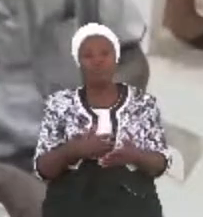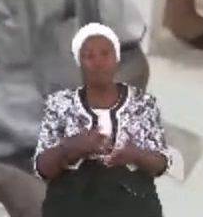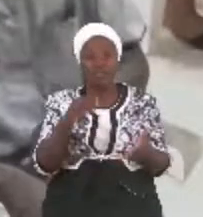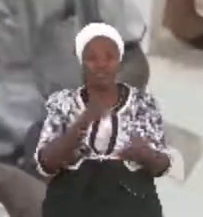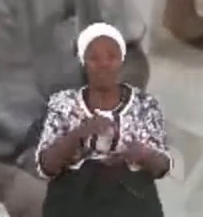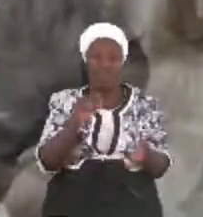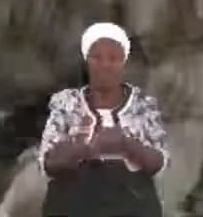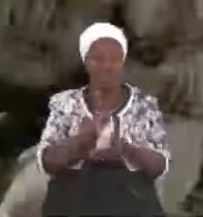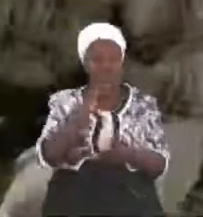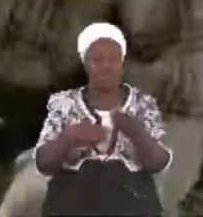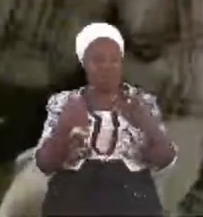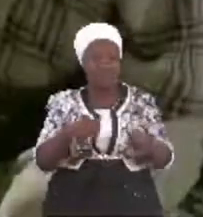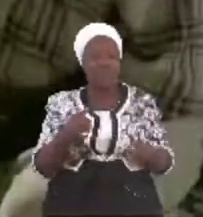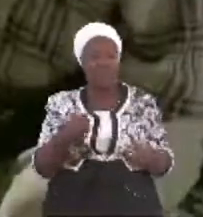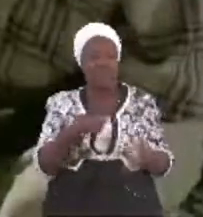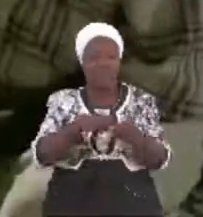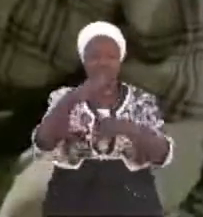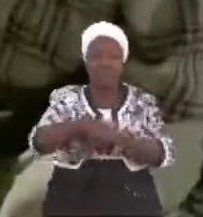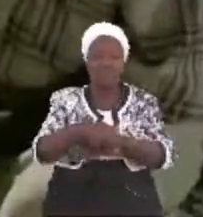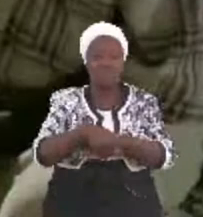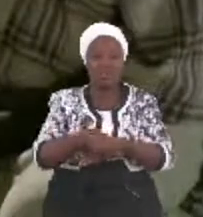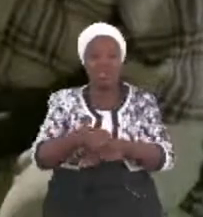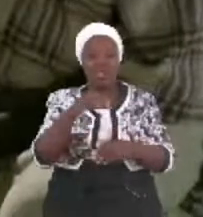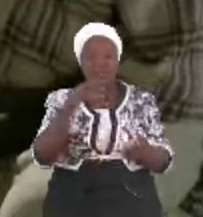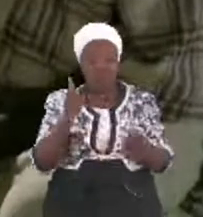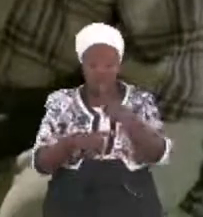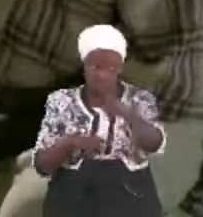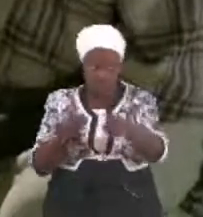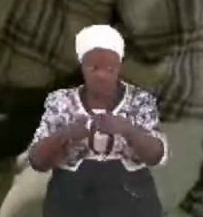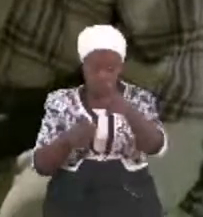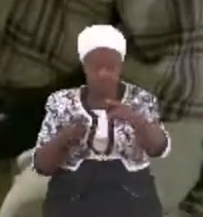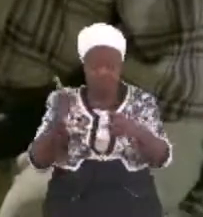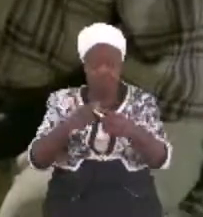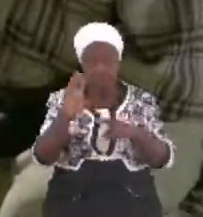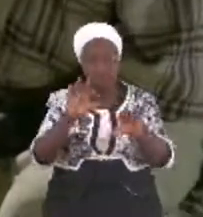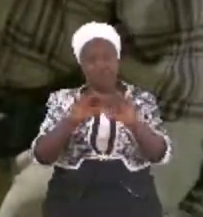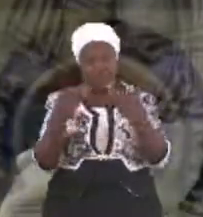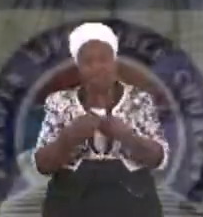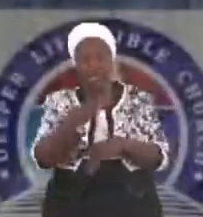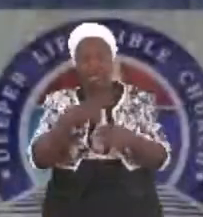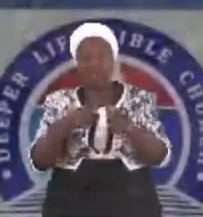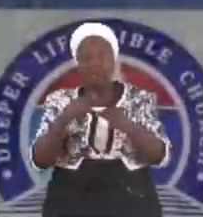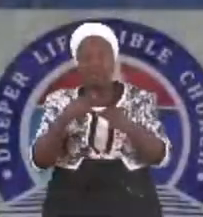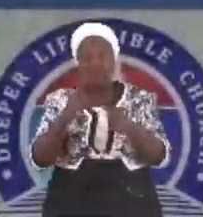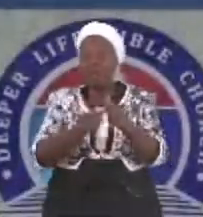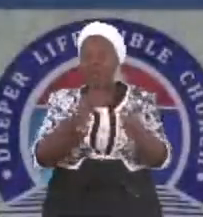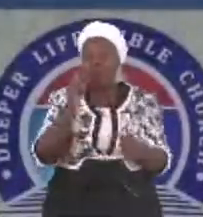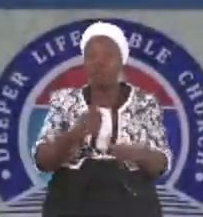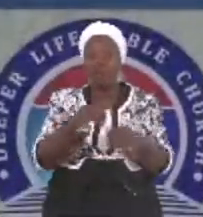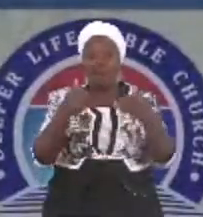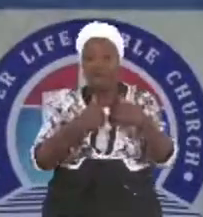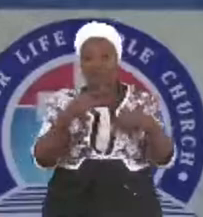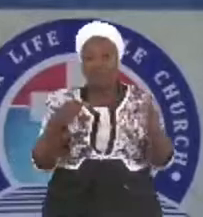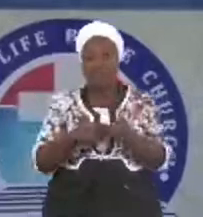qu'il fera ce soir. J'ai dit, c'est ce pour toi, pour ta famille et pour tous ceux qui participent